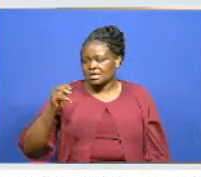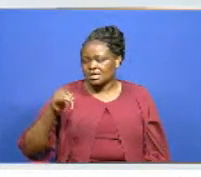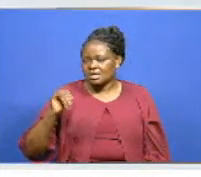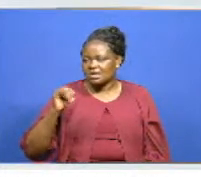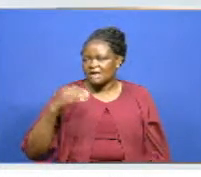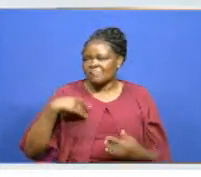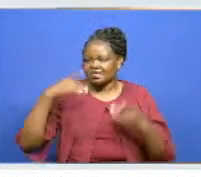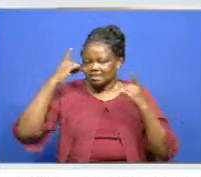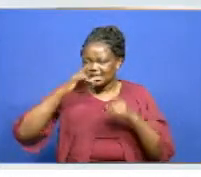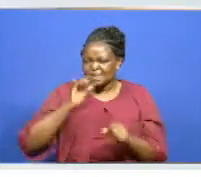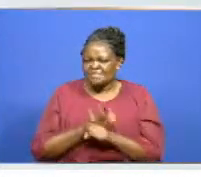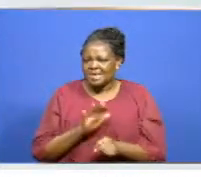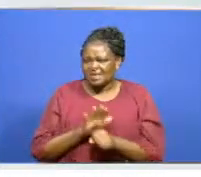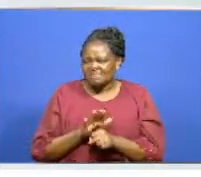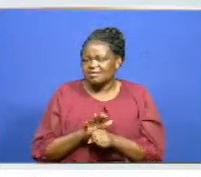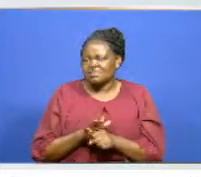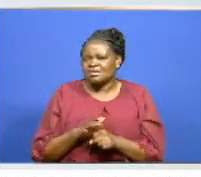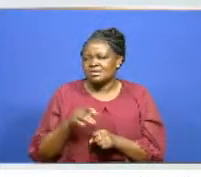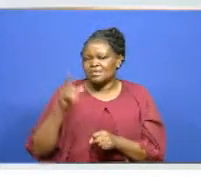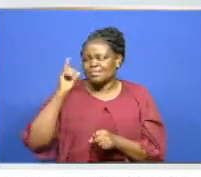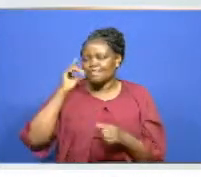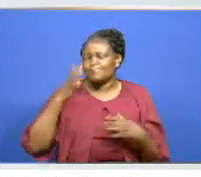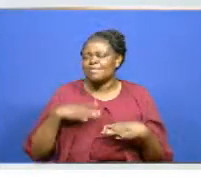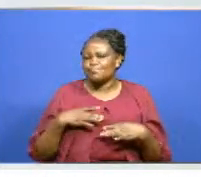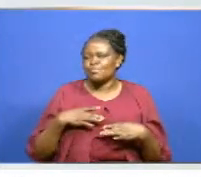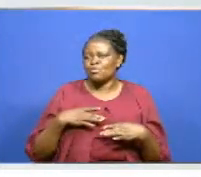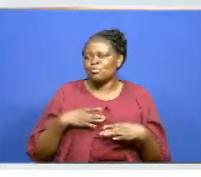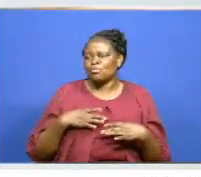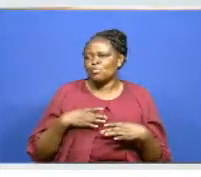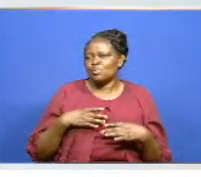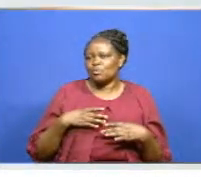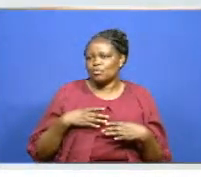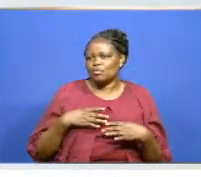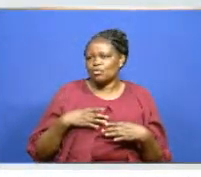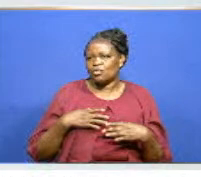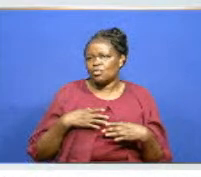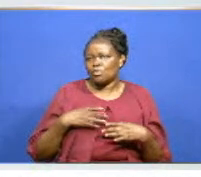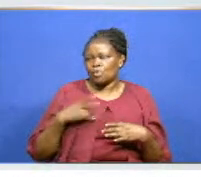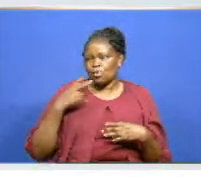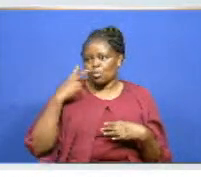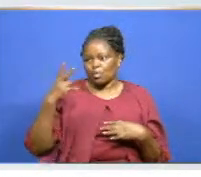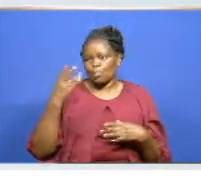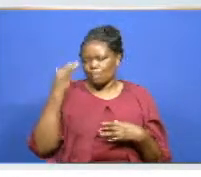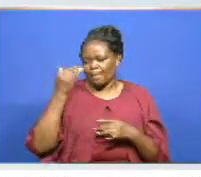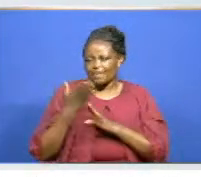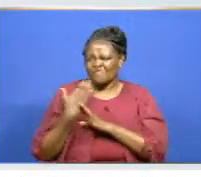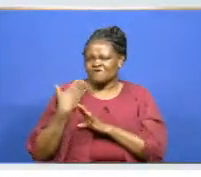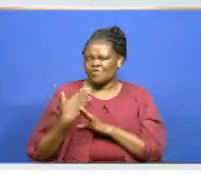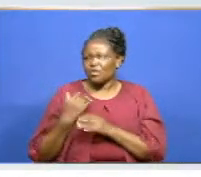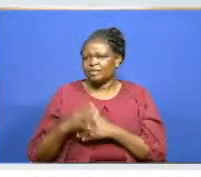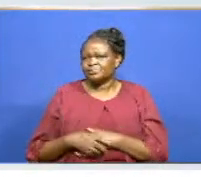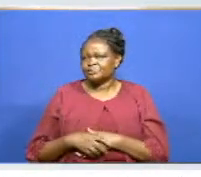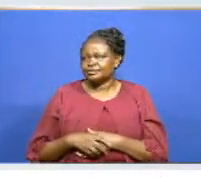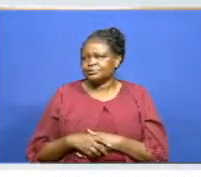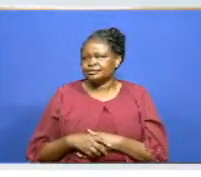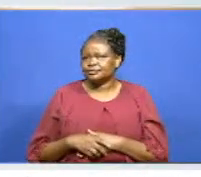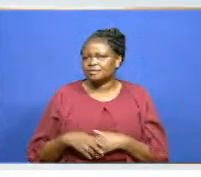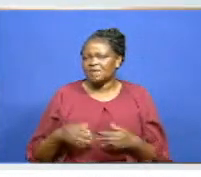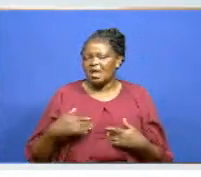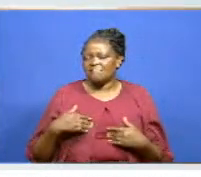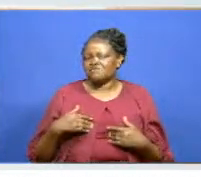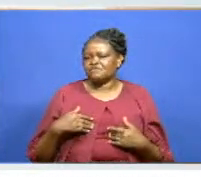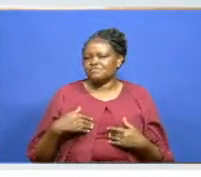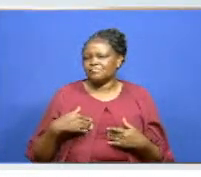wapwani wengi wanatazama kwa umbali, kwa sababu kabla wakati huu hakuna ile effort